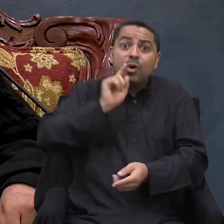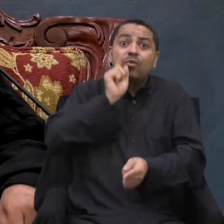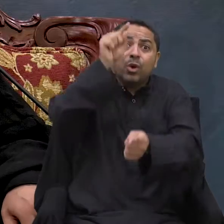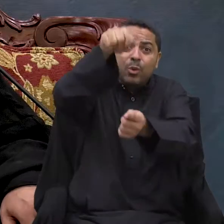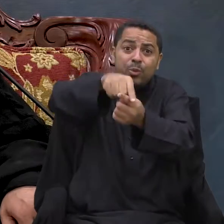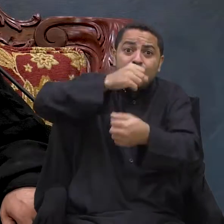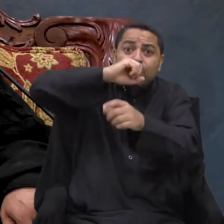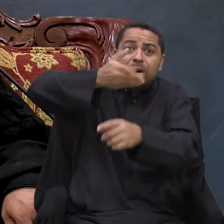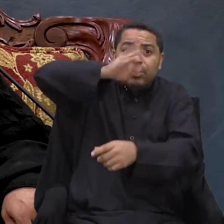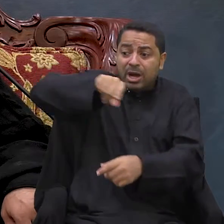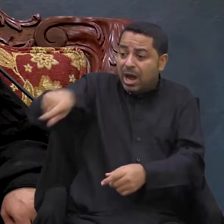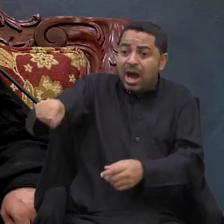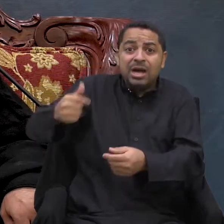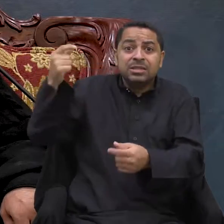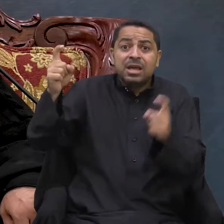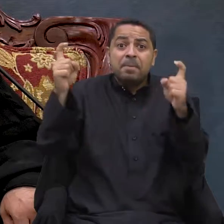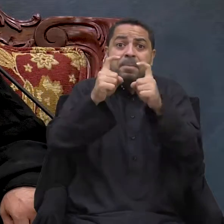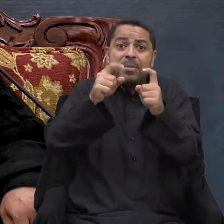شافعكم خصما لكم في